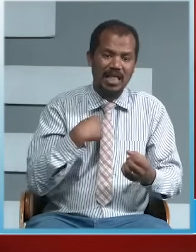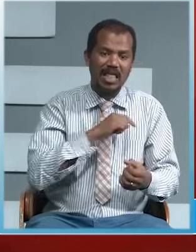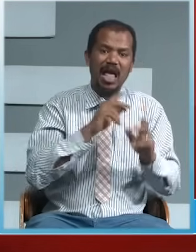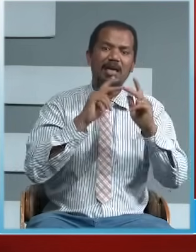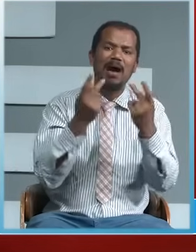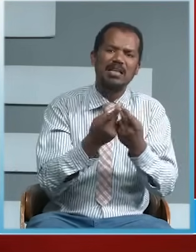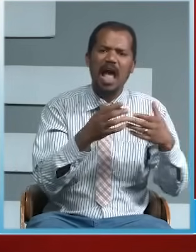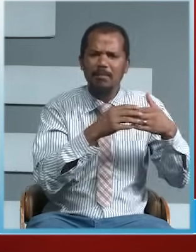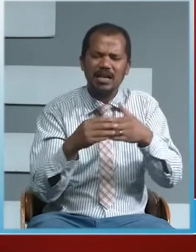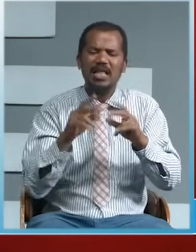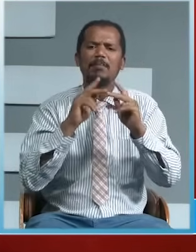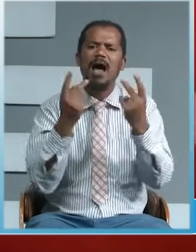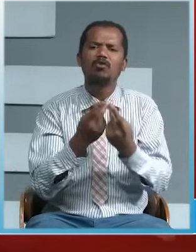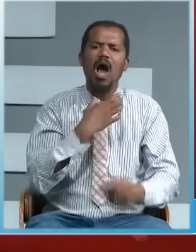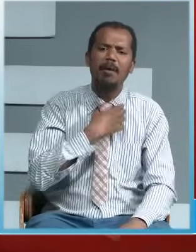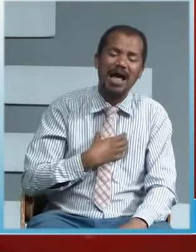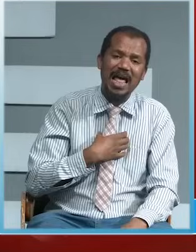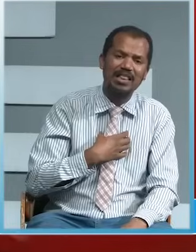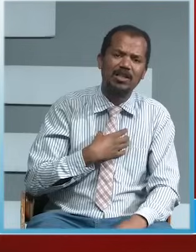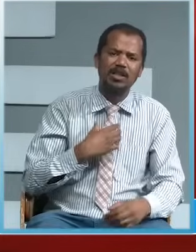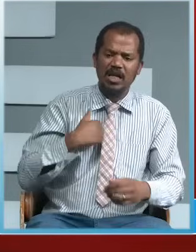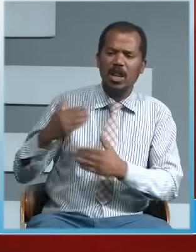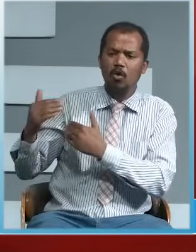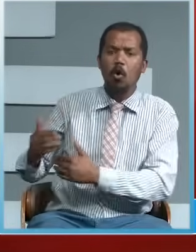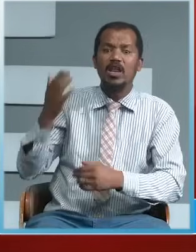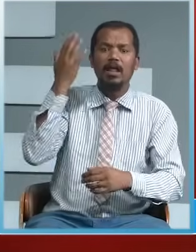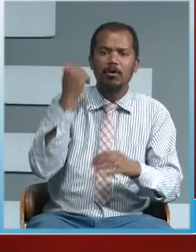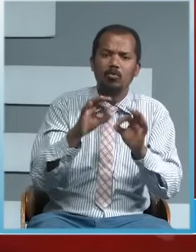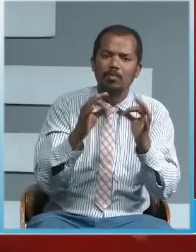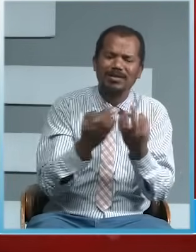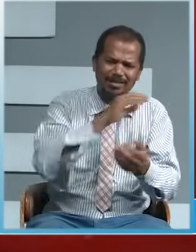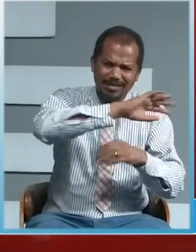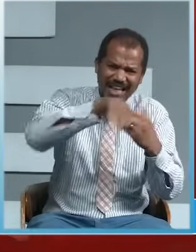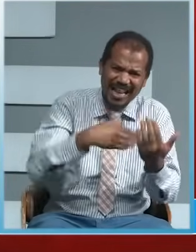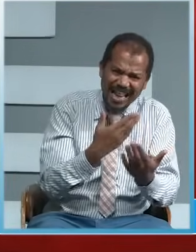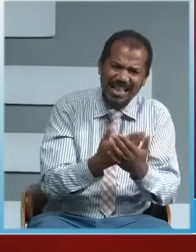ፓርቲያችን አመራሮች፣ የፓርቲው አባላት እንደዚህም ደግሞ ከጎን የነበሩ ቤተሰብ